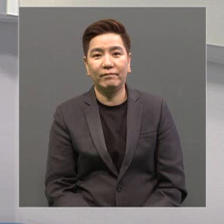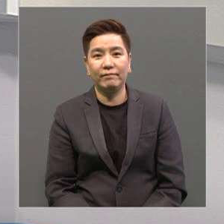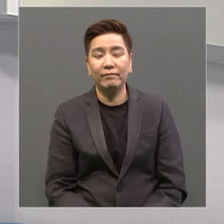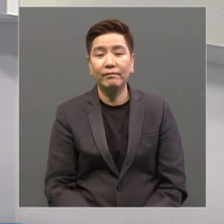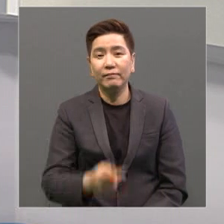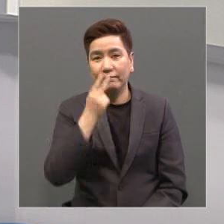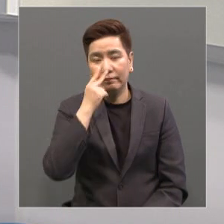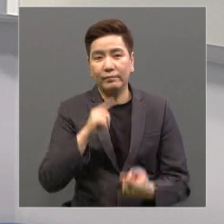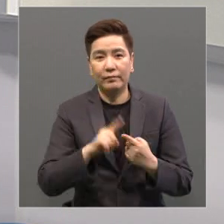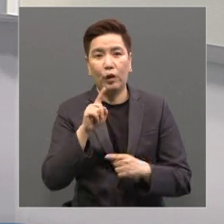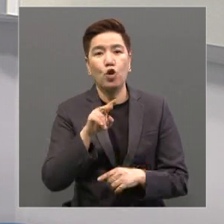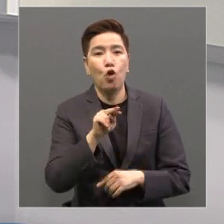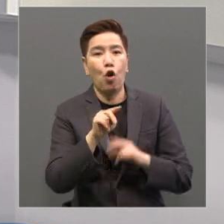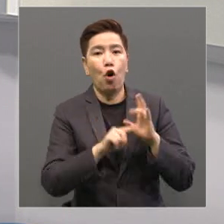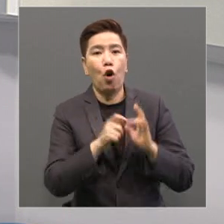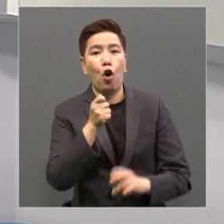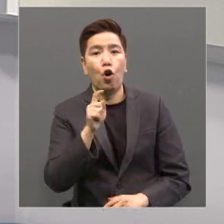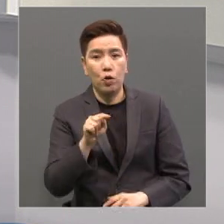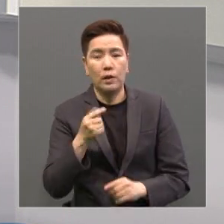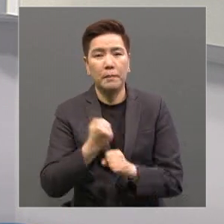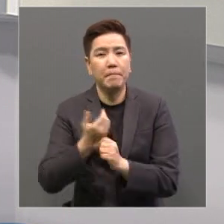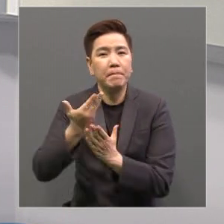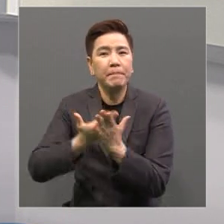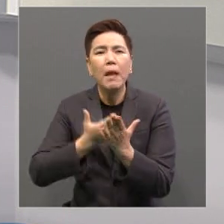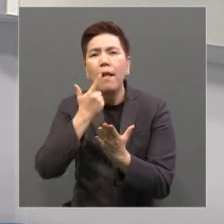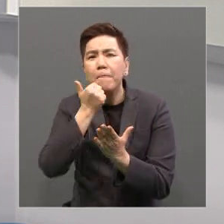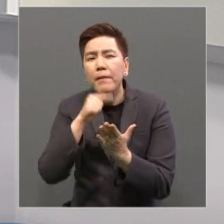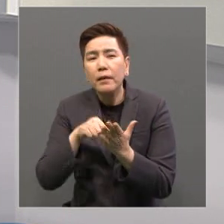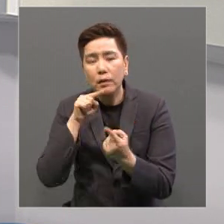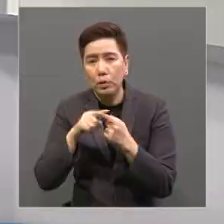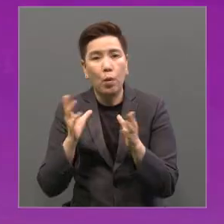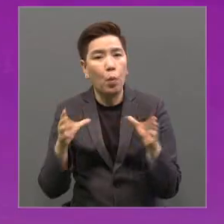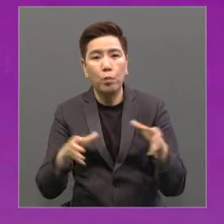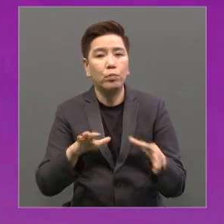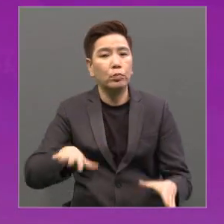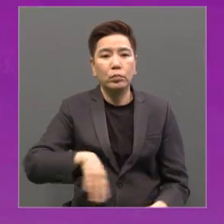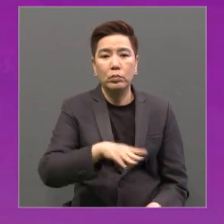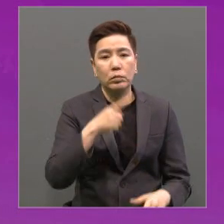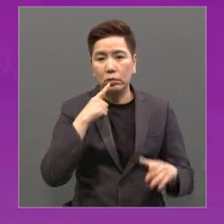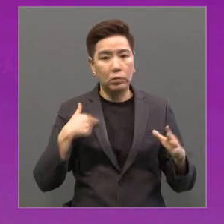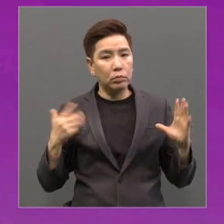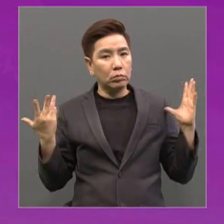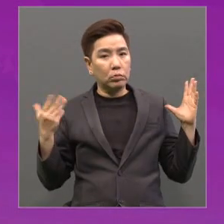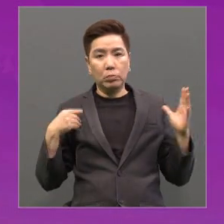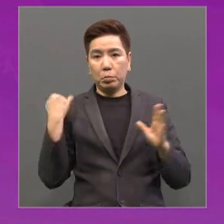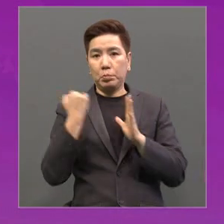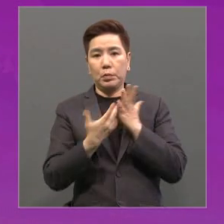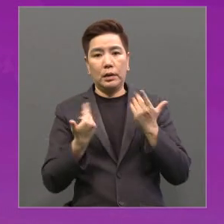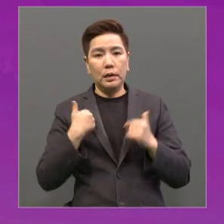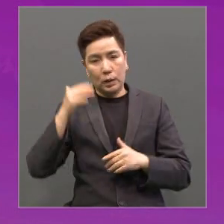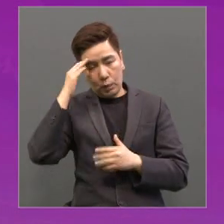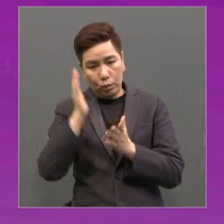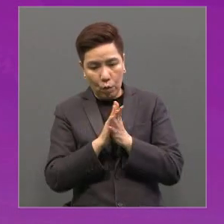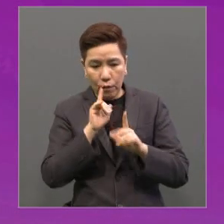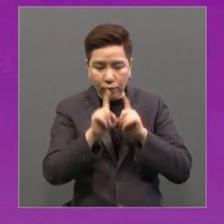มาดูคดีของน็อตกองสลาก Plusบ้างนะครับคุณผู้ชมในชั้นของตำรวจเนี่ยผู้ต้องหาทั้งหมดให้การปฏิเสธนะครับแล้วในชั้นพนักงาน